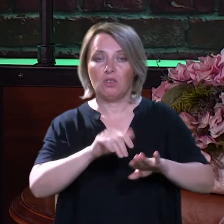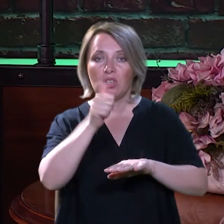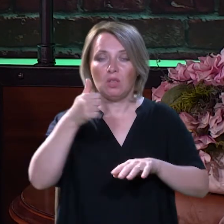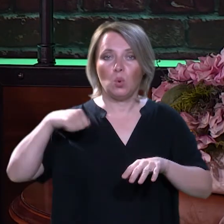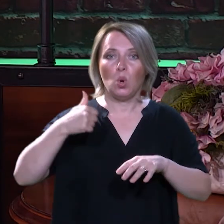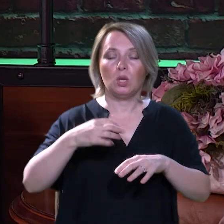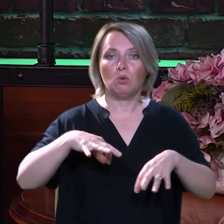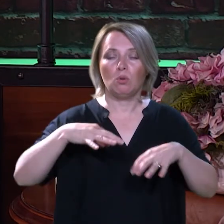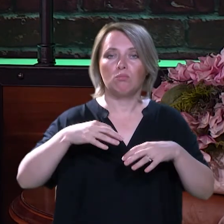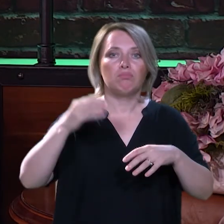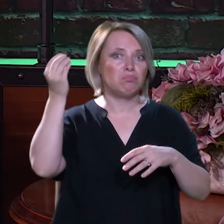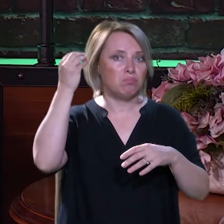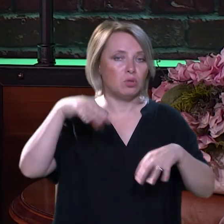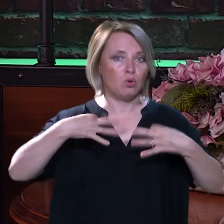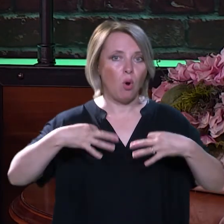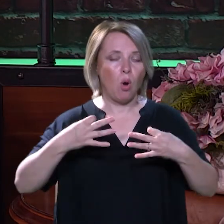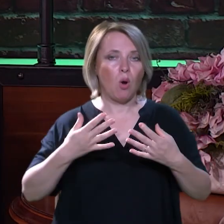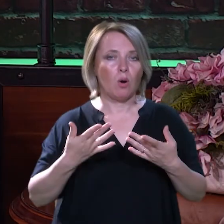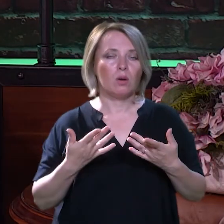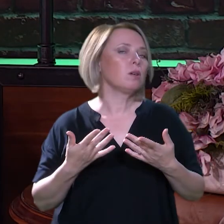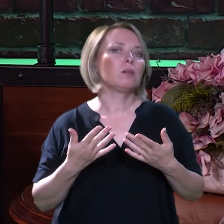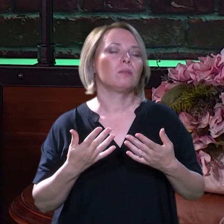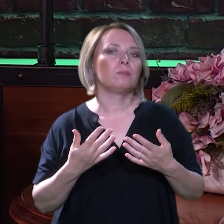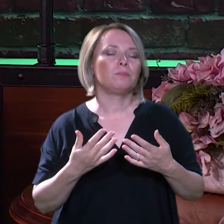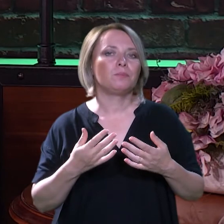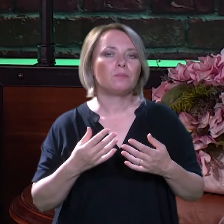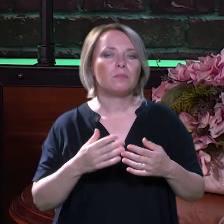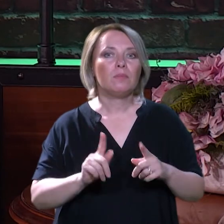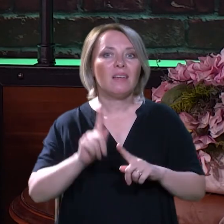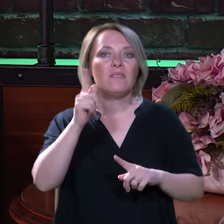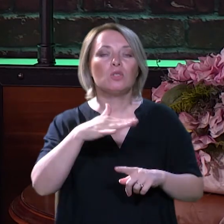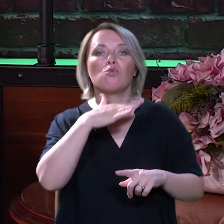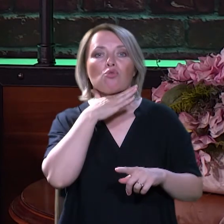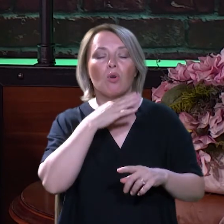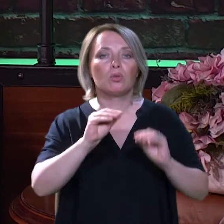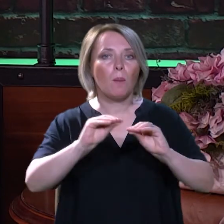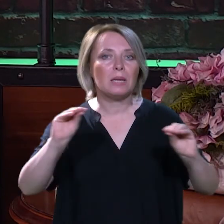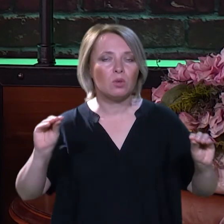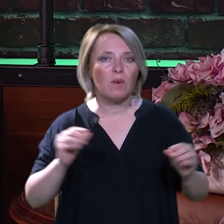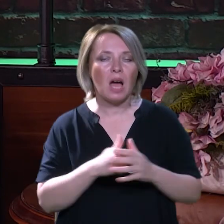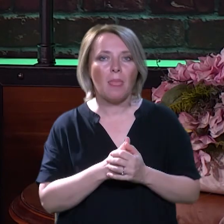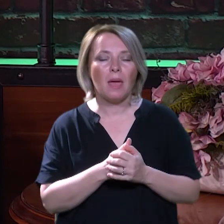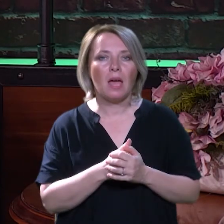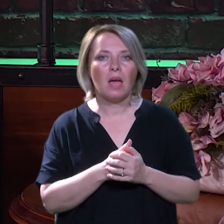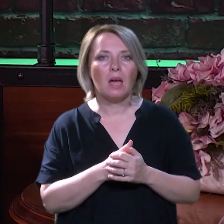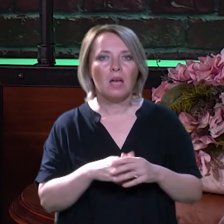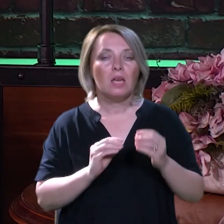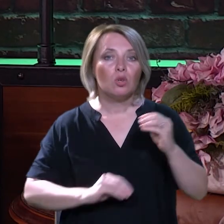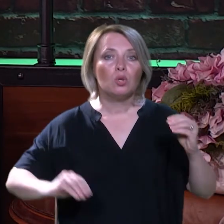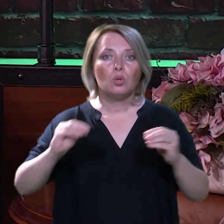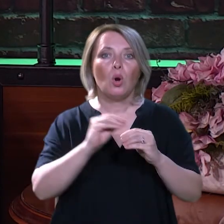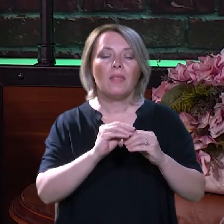kod stručnjaka mentalnog zdravlja koji nema svoje visokoškolsko obvezno obrazovanje i